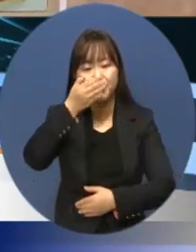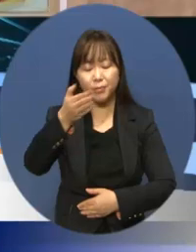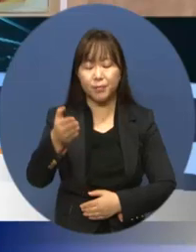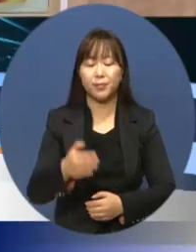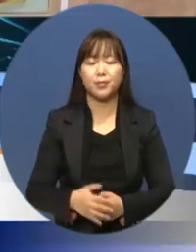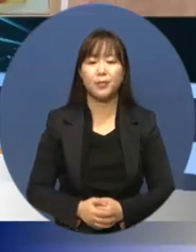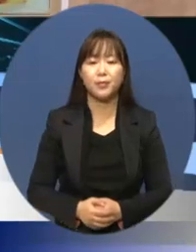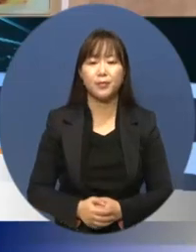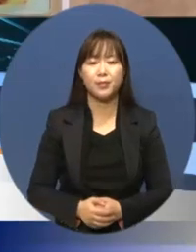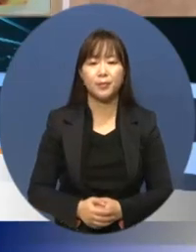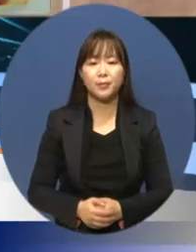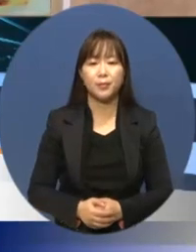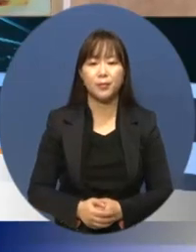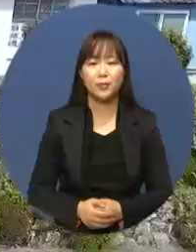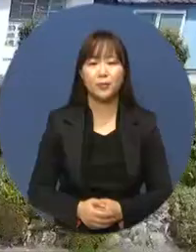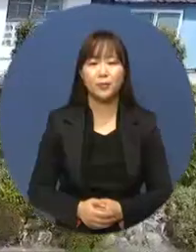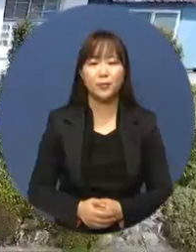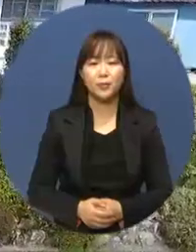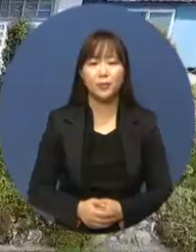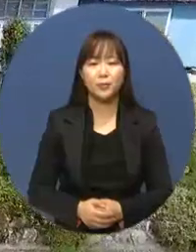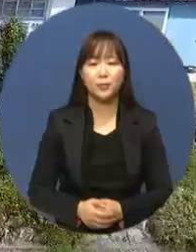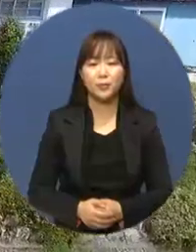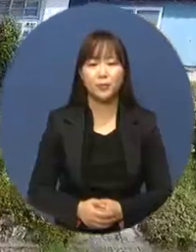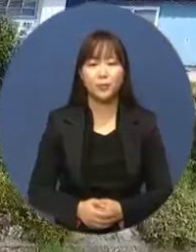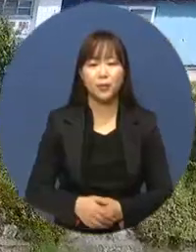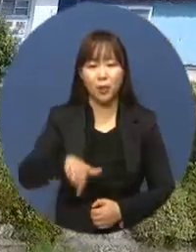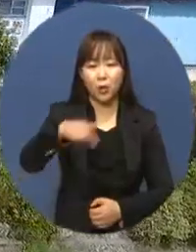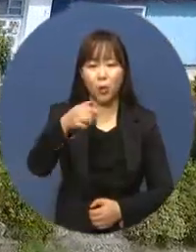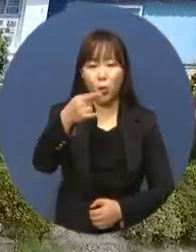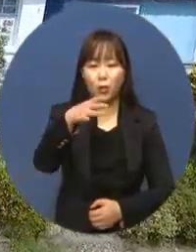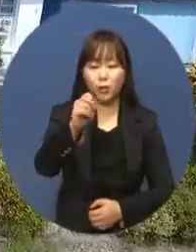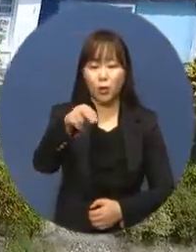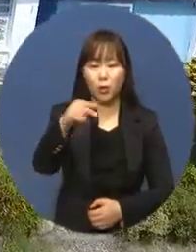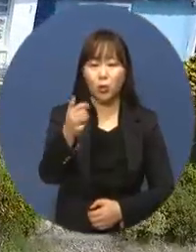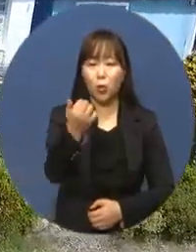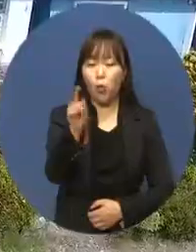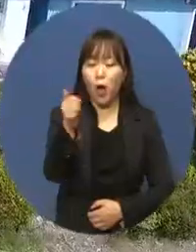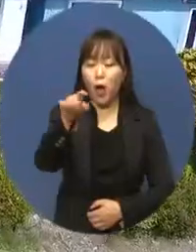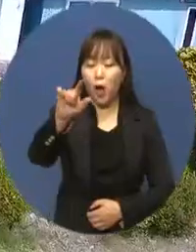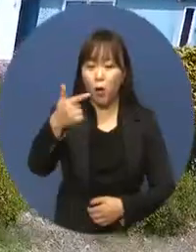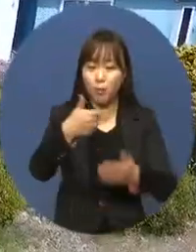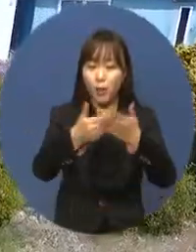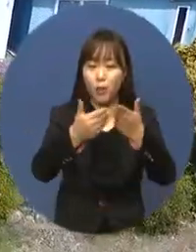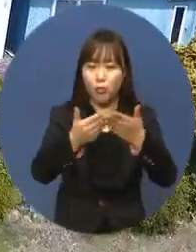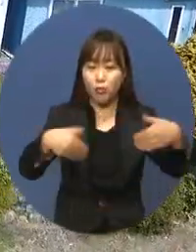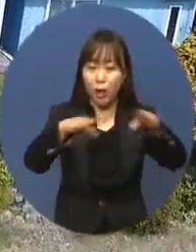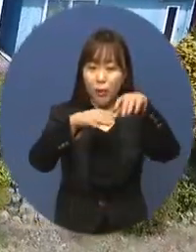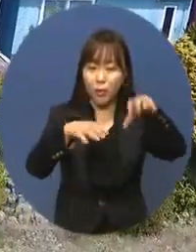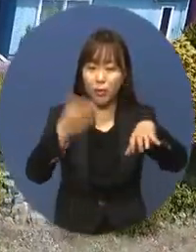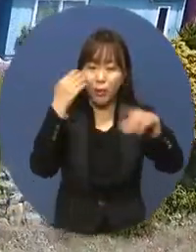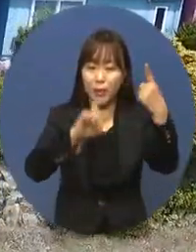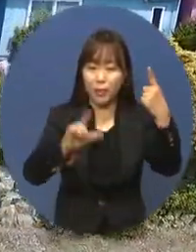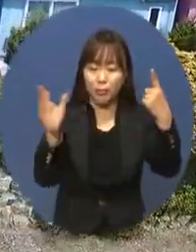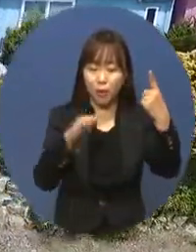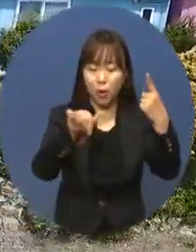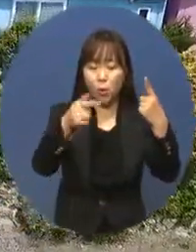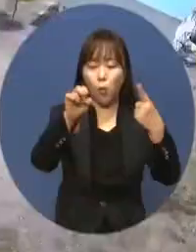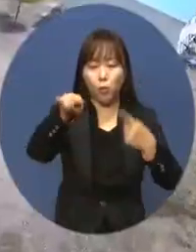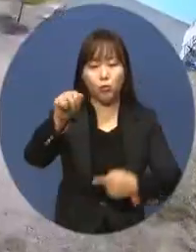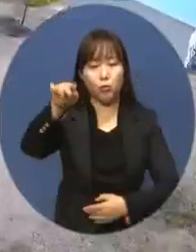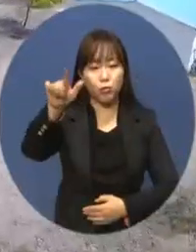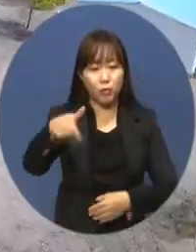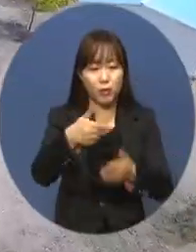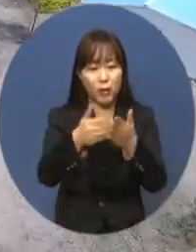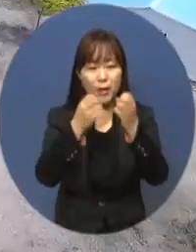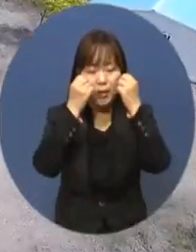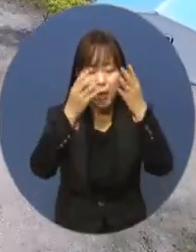이소영 기자가 다녀왔습니다. 고흥 도화원 미술관에서는 지난 1일부터 고윤숙 작가의